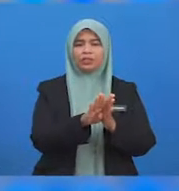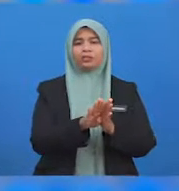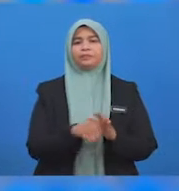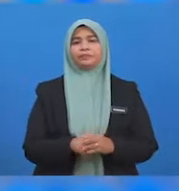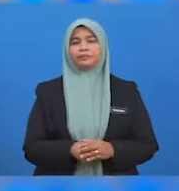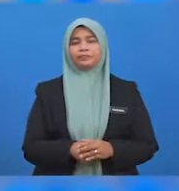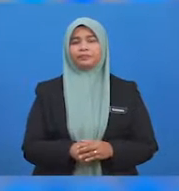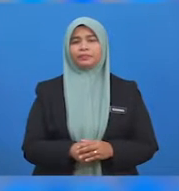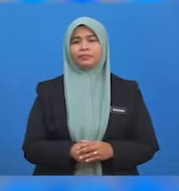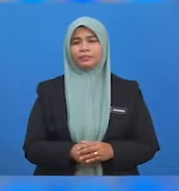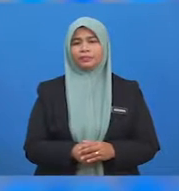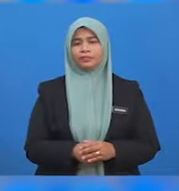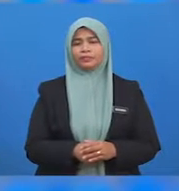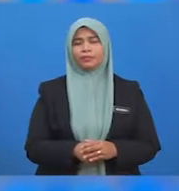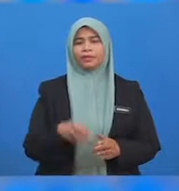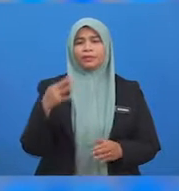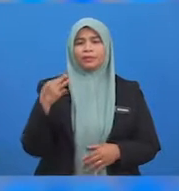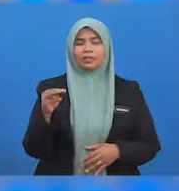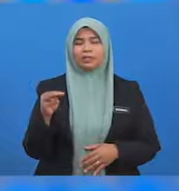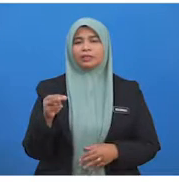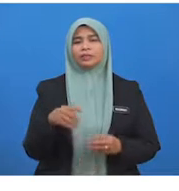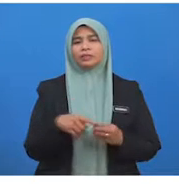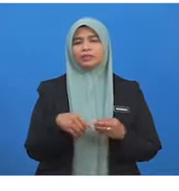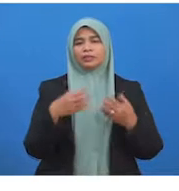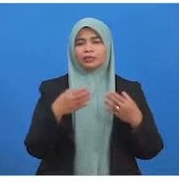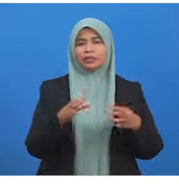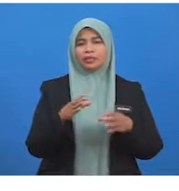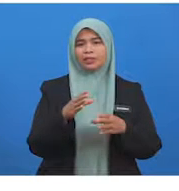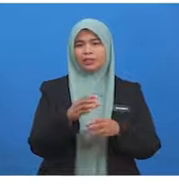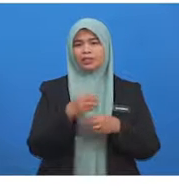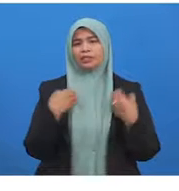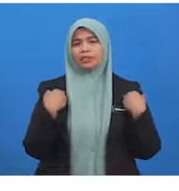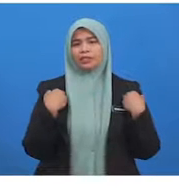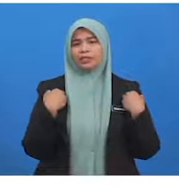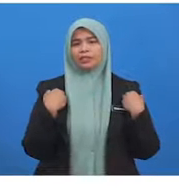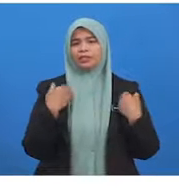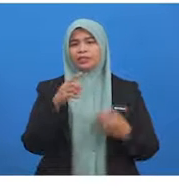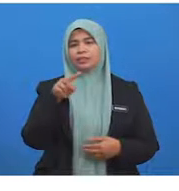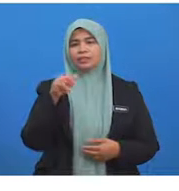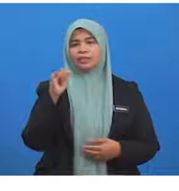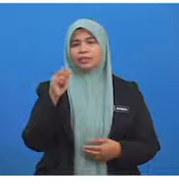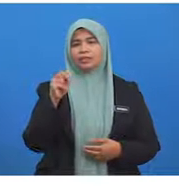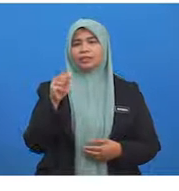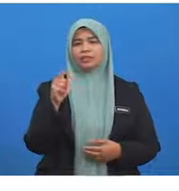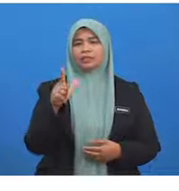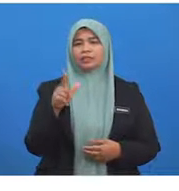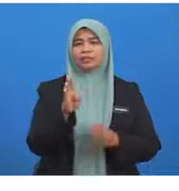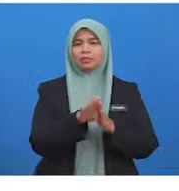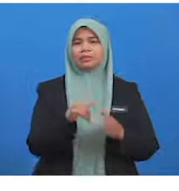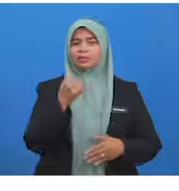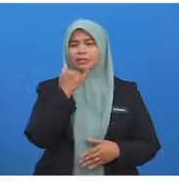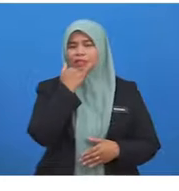didapati Zainal bersalah, maka dia akan dikenakan hukuman 80